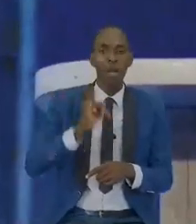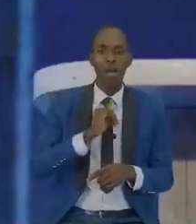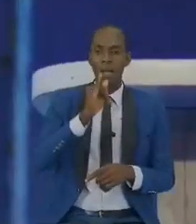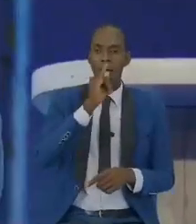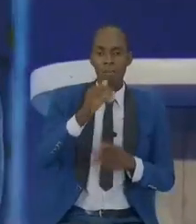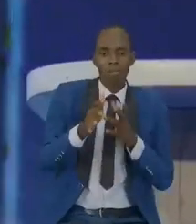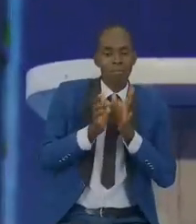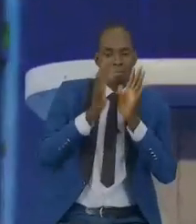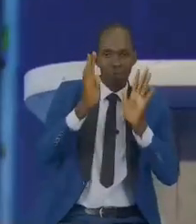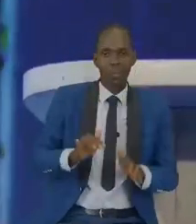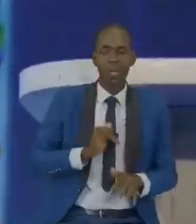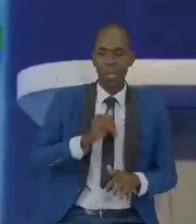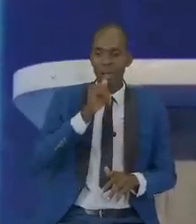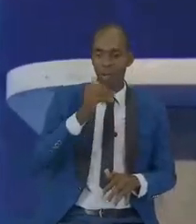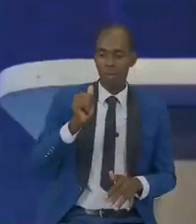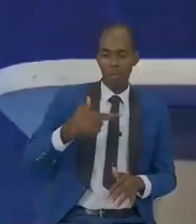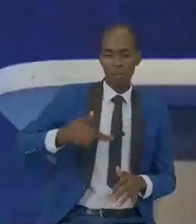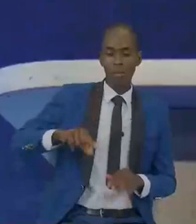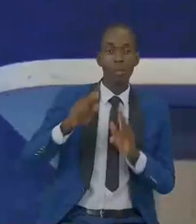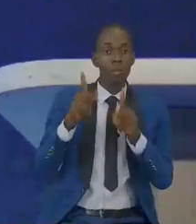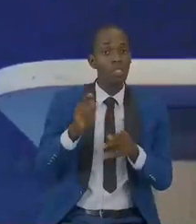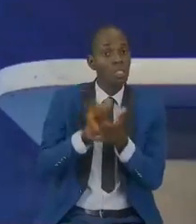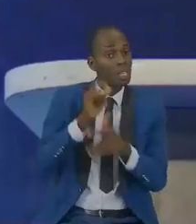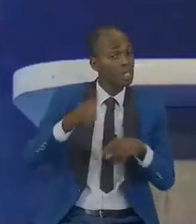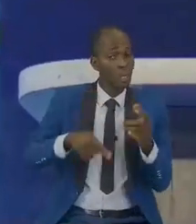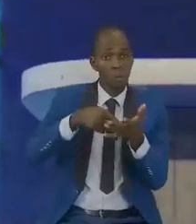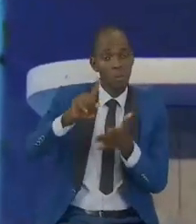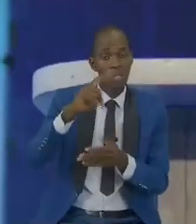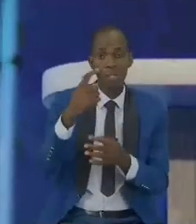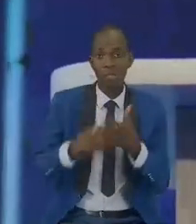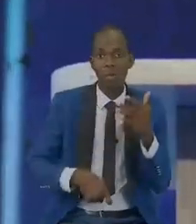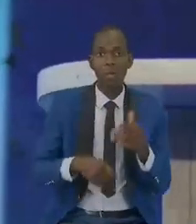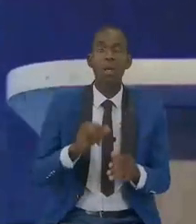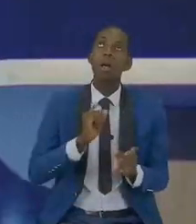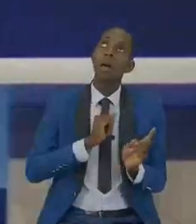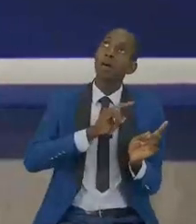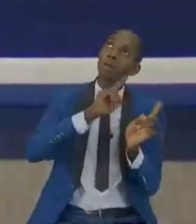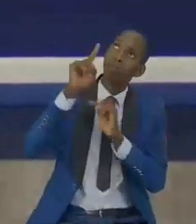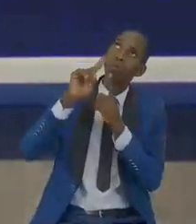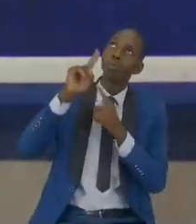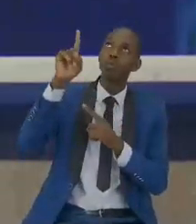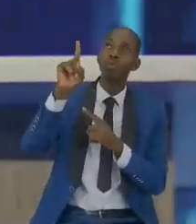que j'ai fait. Pas sur la base de la religion, cela ne peut pas payer le prix, mais je viens.